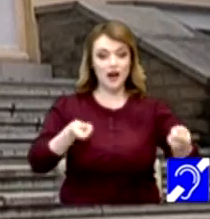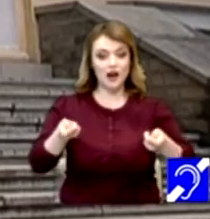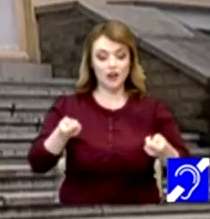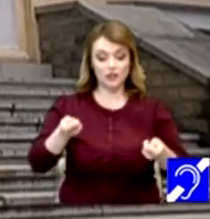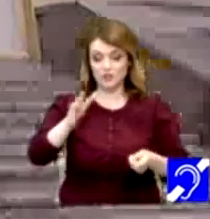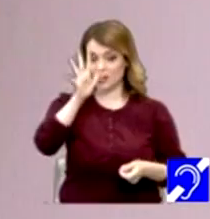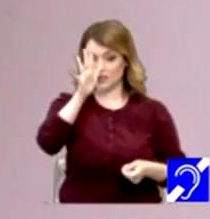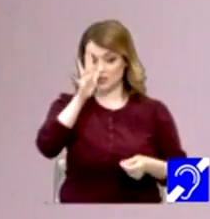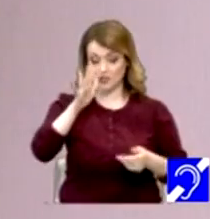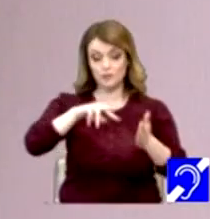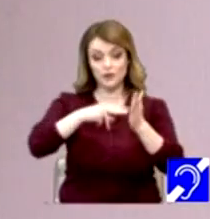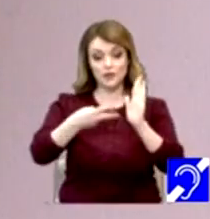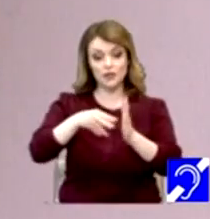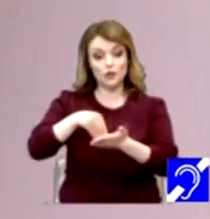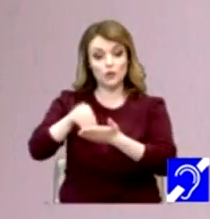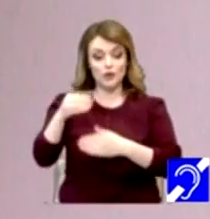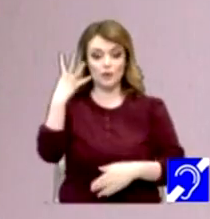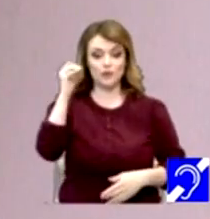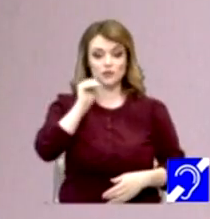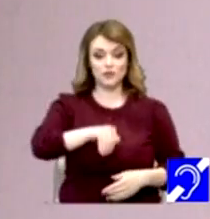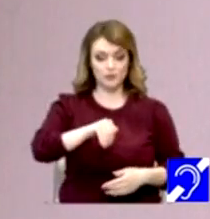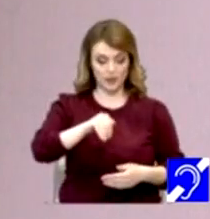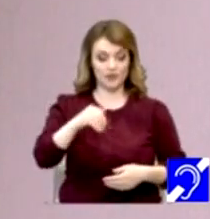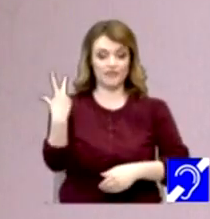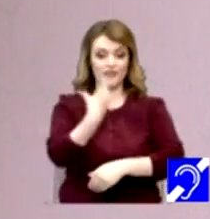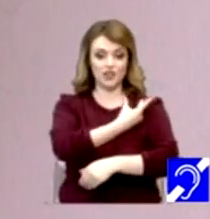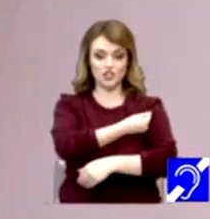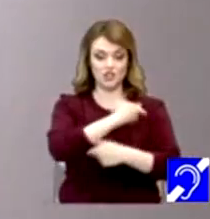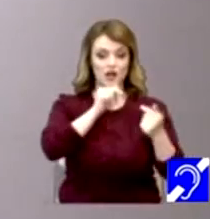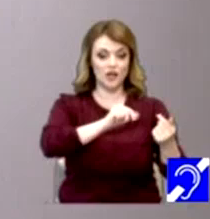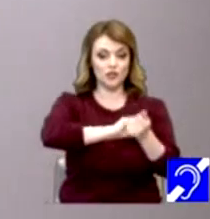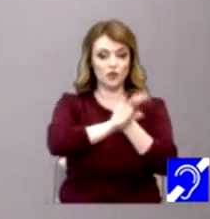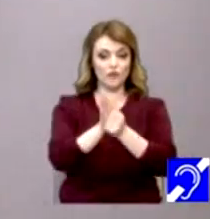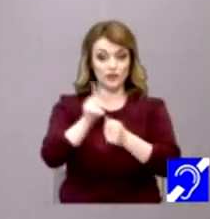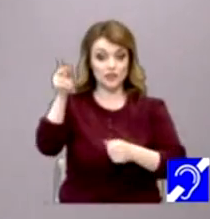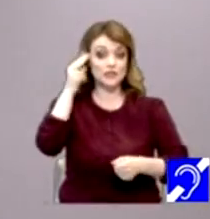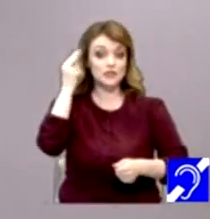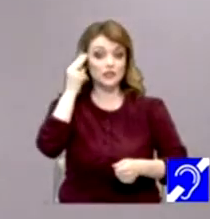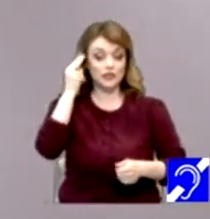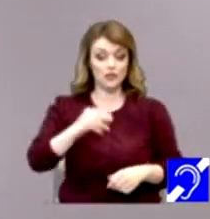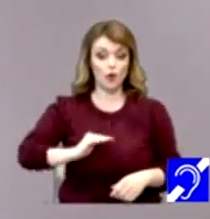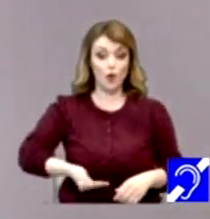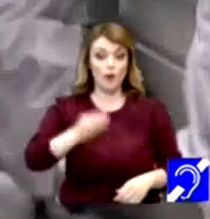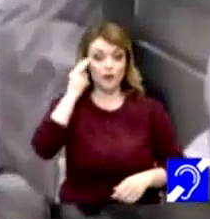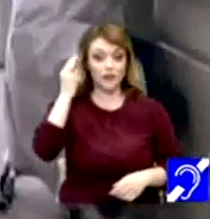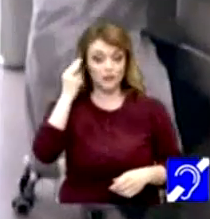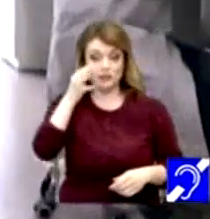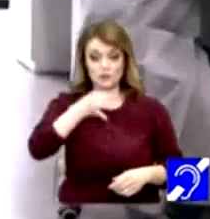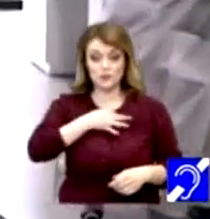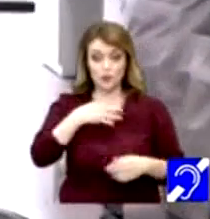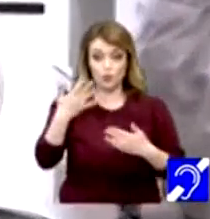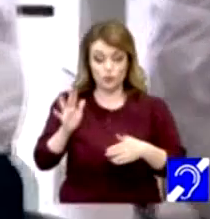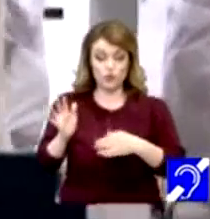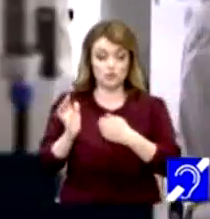Autoritățile de la Chișinău urmează să procure 400.000 de doze de vaccin împotriva COVID-19 din China. Compania chineză a precizat că a livrat